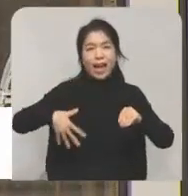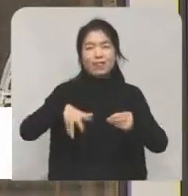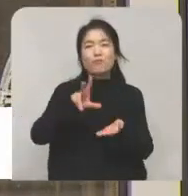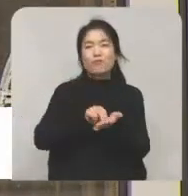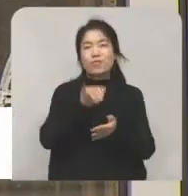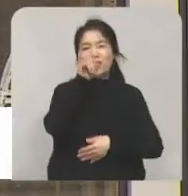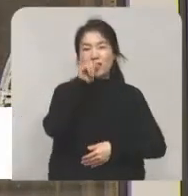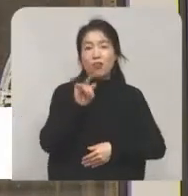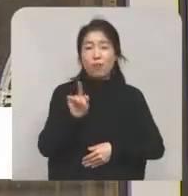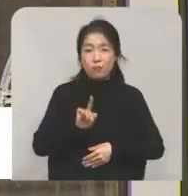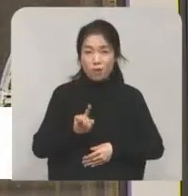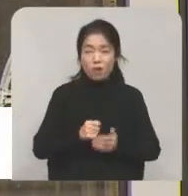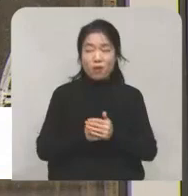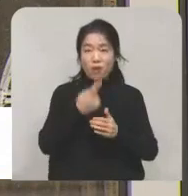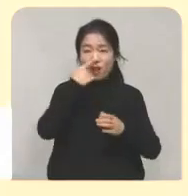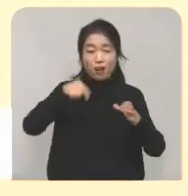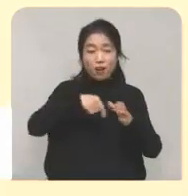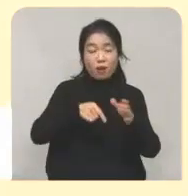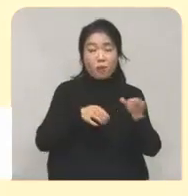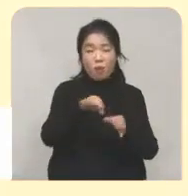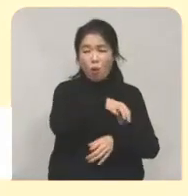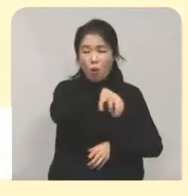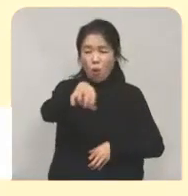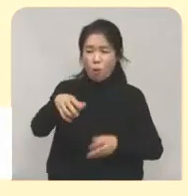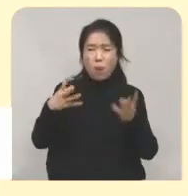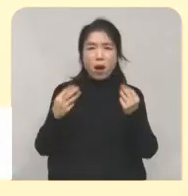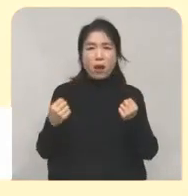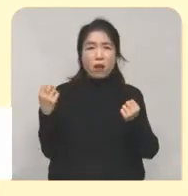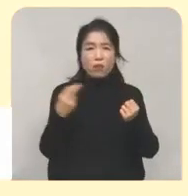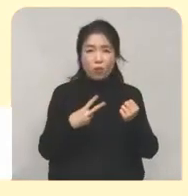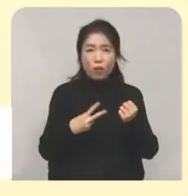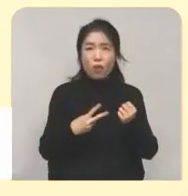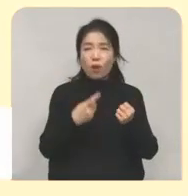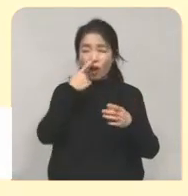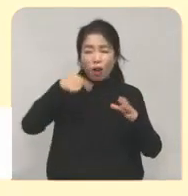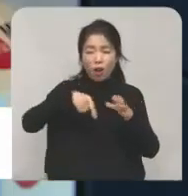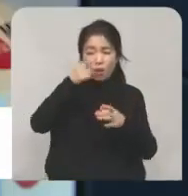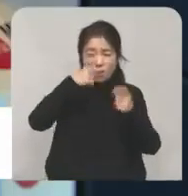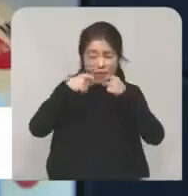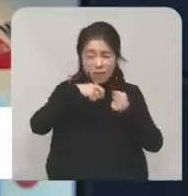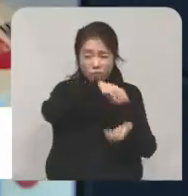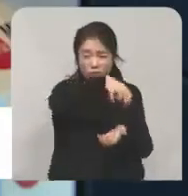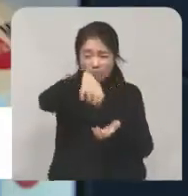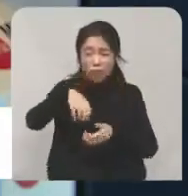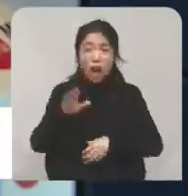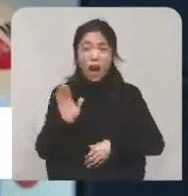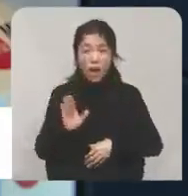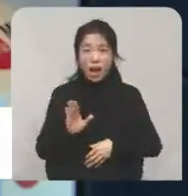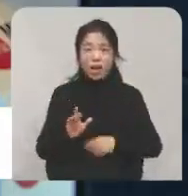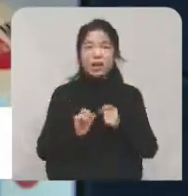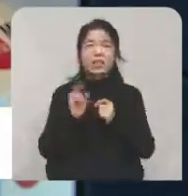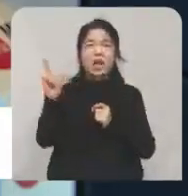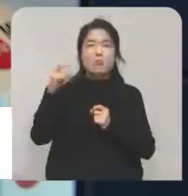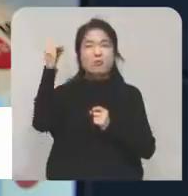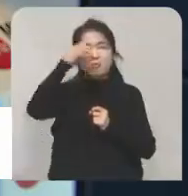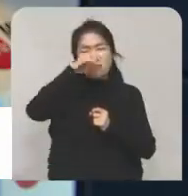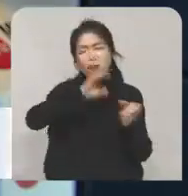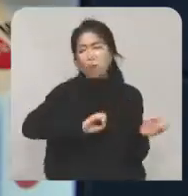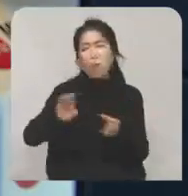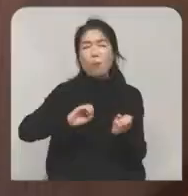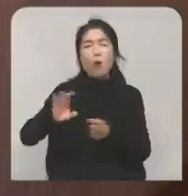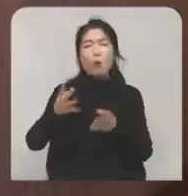않습니다 커피 매장이 워낙 많은데다 따로 커피 찌꺼기를 수거하지 않으면 대부분 생활 패기 물로